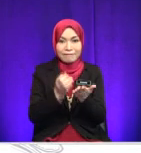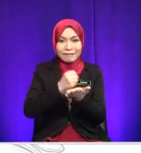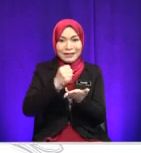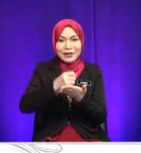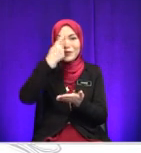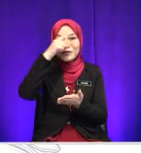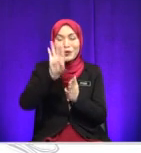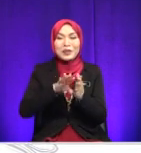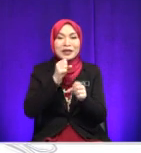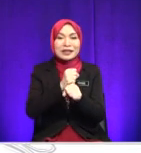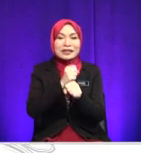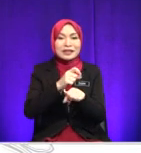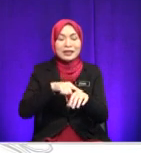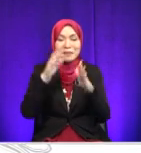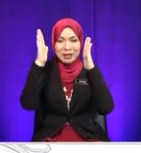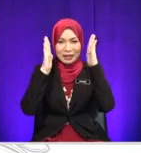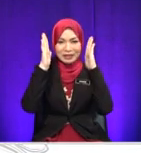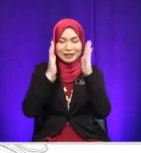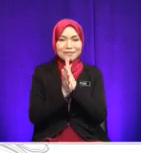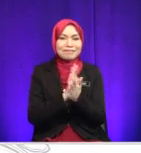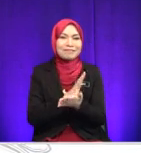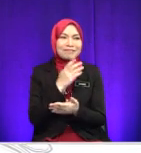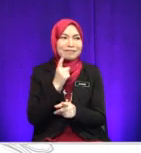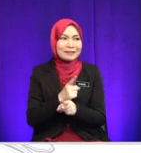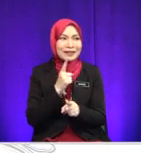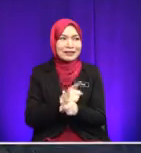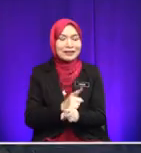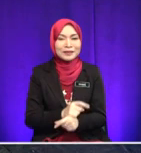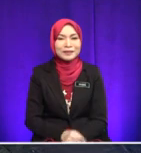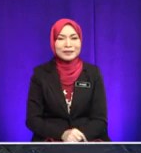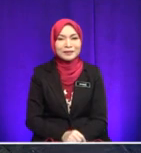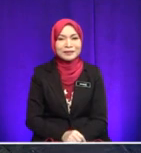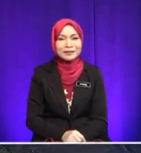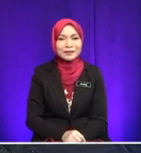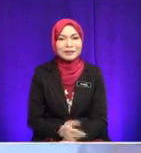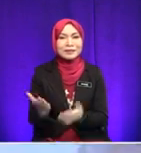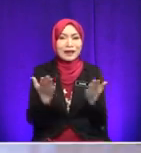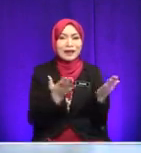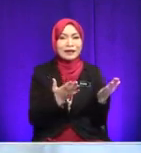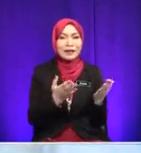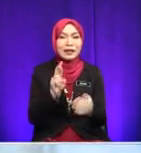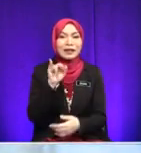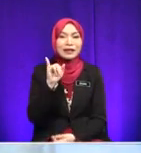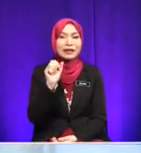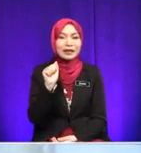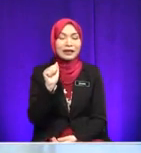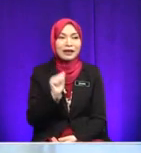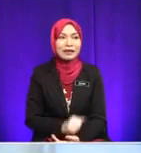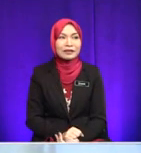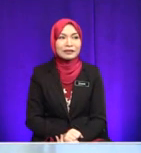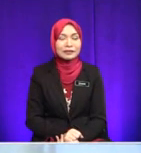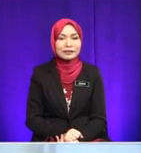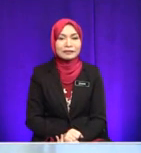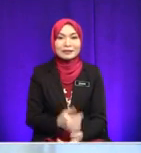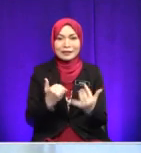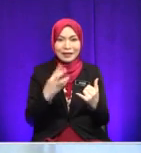kata pinjaman yang terdapat dalam buku teks. Silakan Ria, saya serahkan kepada Ria. Baik, terima kasih cikgu dan itulah dia kita dah pun mengetahui isi